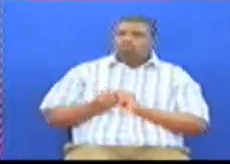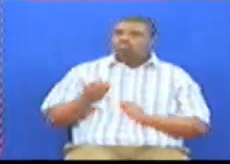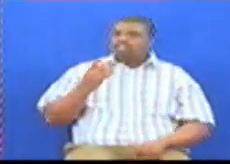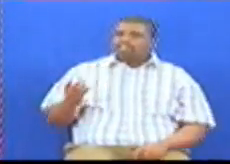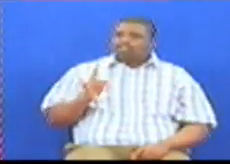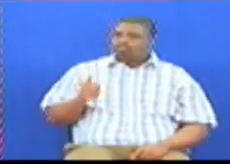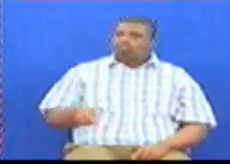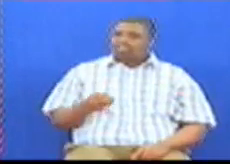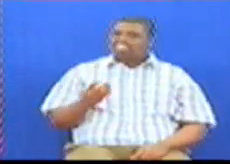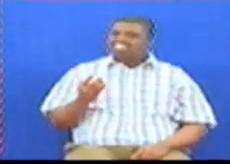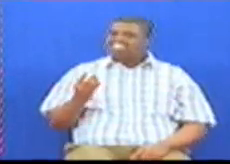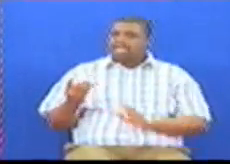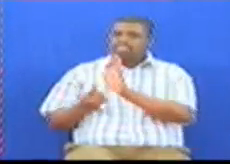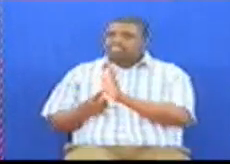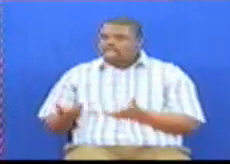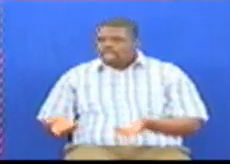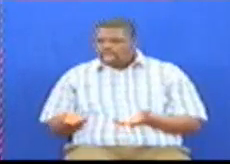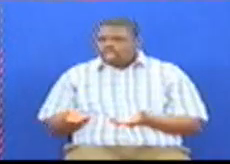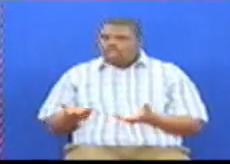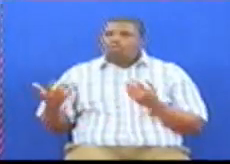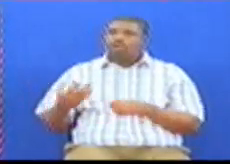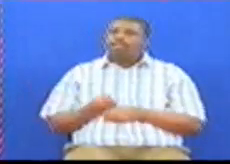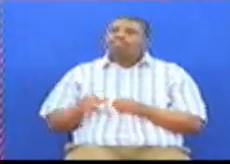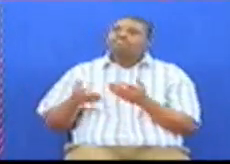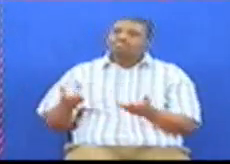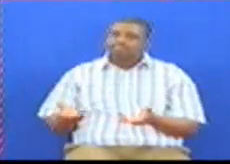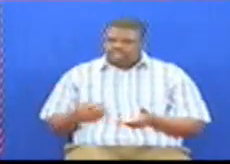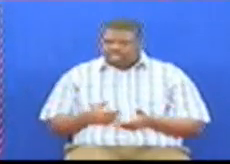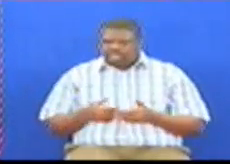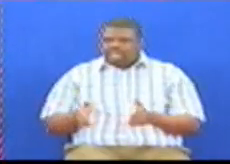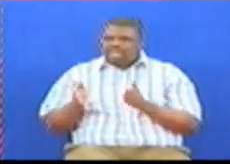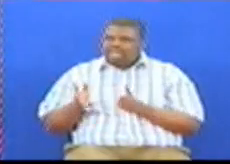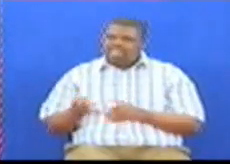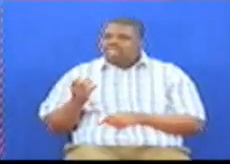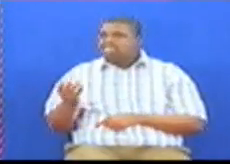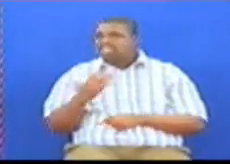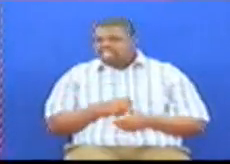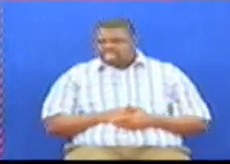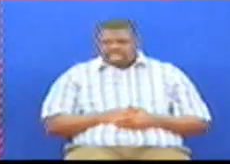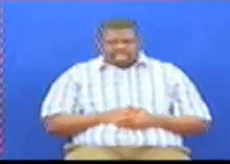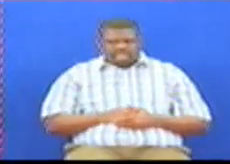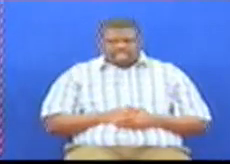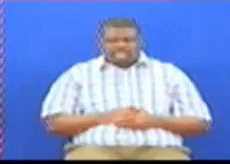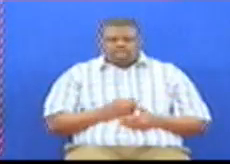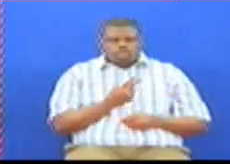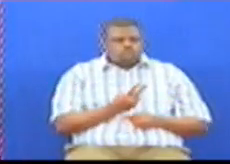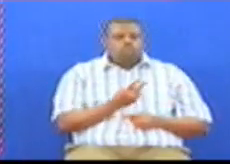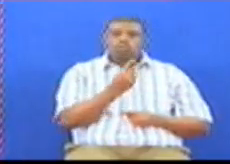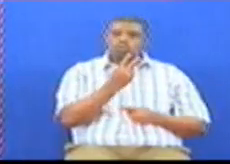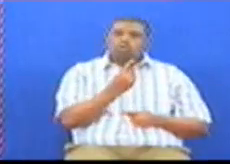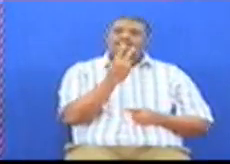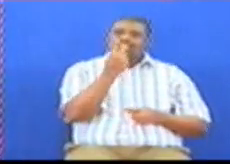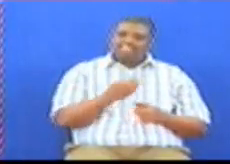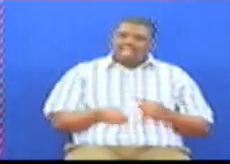madiwani 26. Madiwani 14 unapataje 2/3 hesabu za darasa la 4? 2/3 inapatikanaje? 2/3 ni asilimia, ni